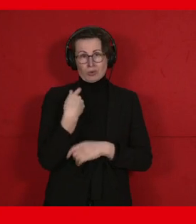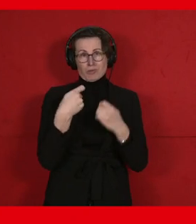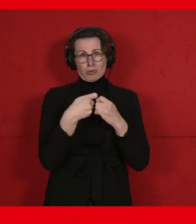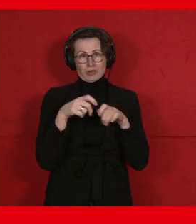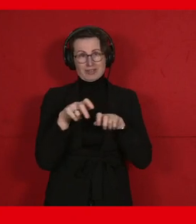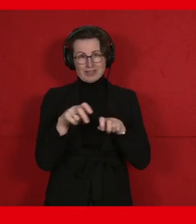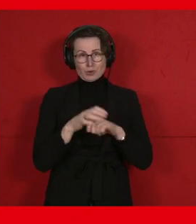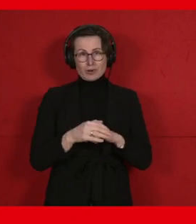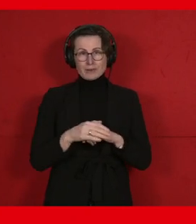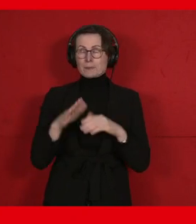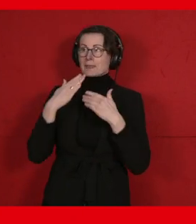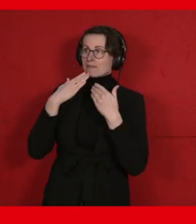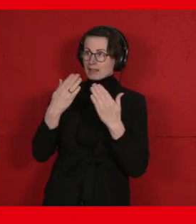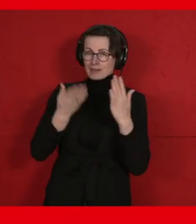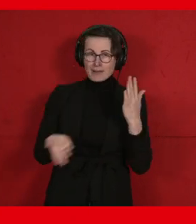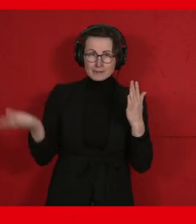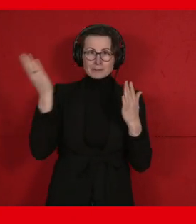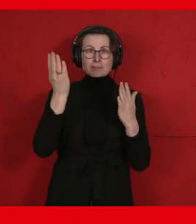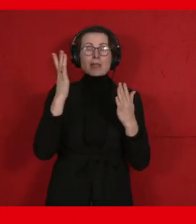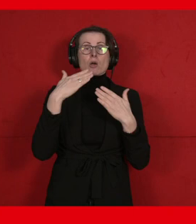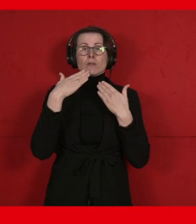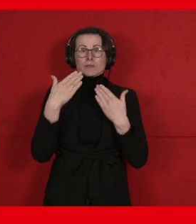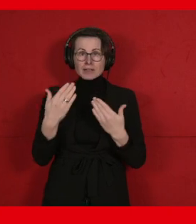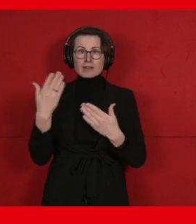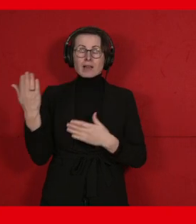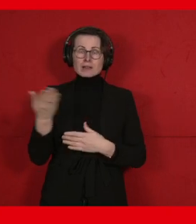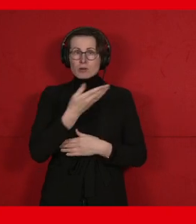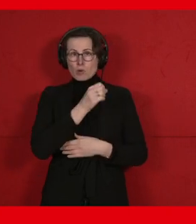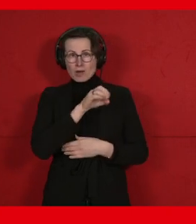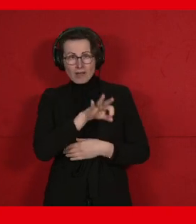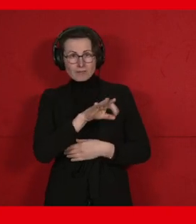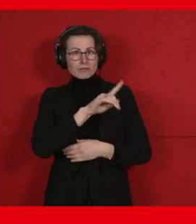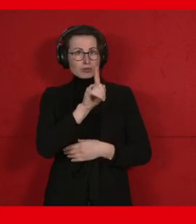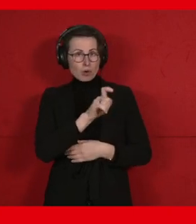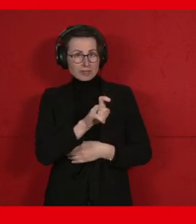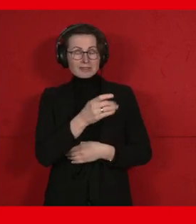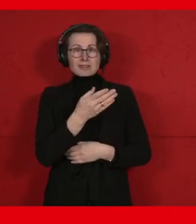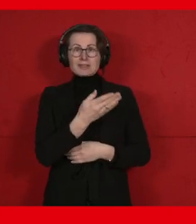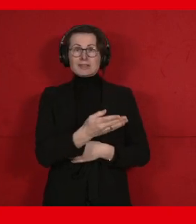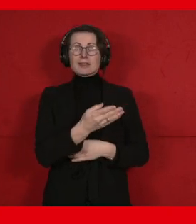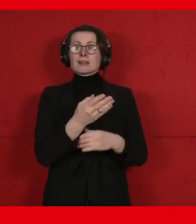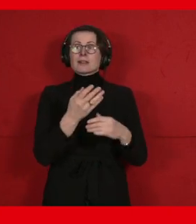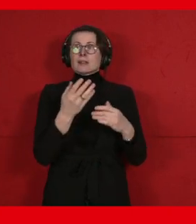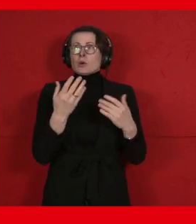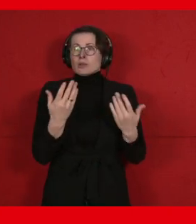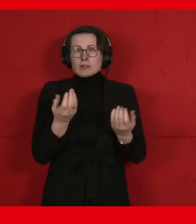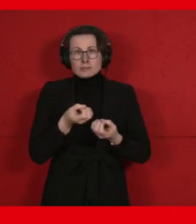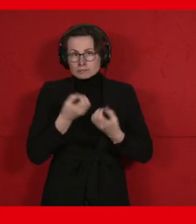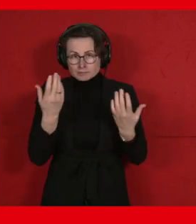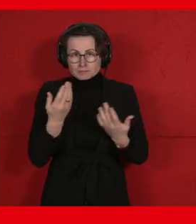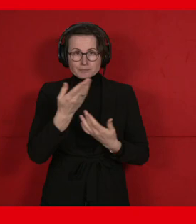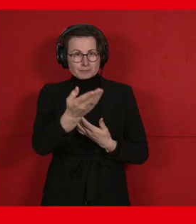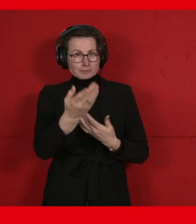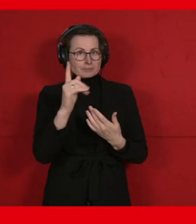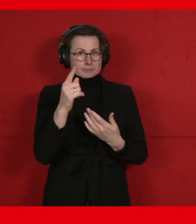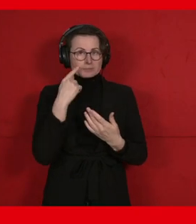kommt. Vielen Dank auch nochmal herzlich an das Panel. Vielen Dank natürlich auch an Olaf Scholz. Und natürlich können Sie,